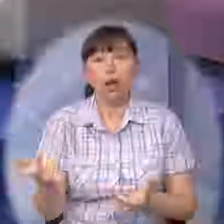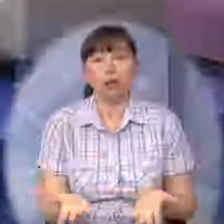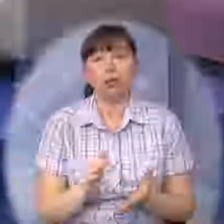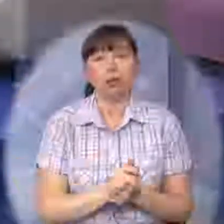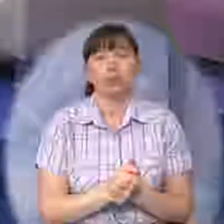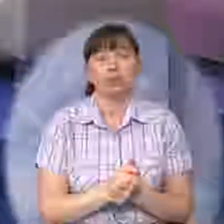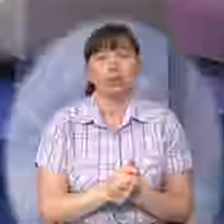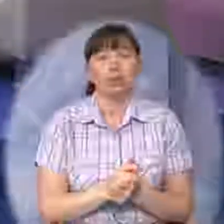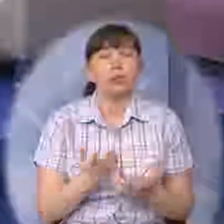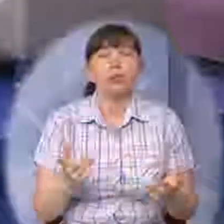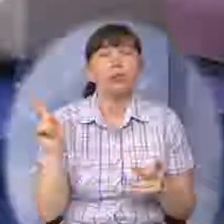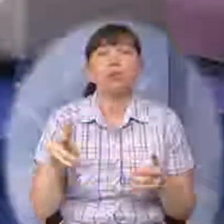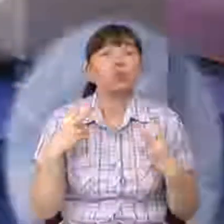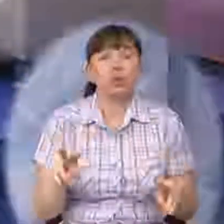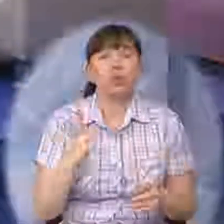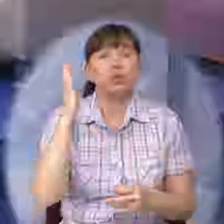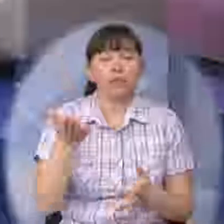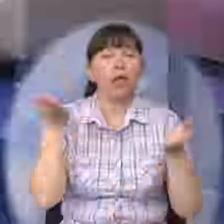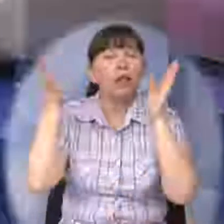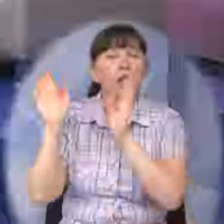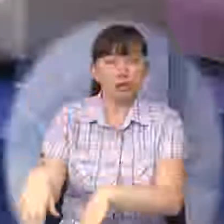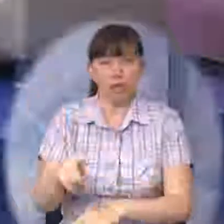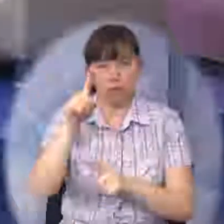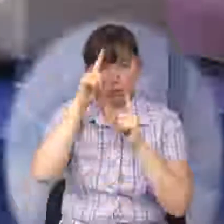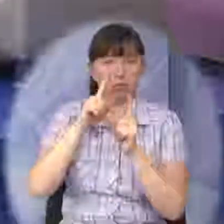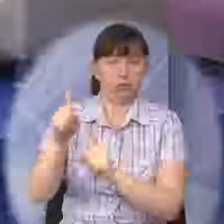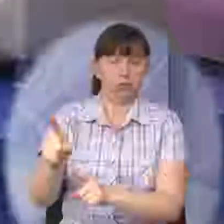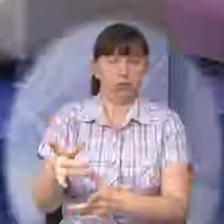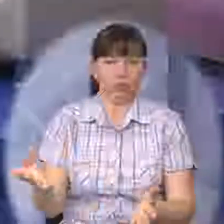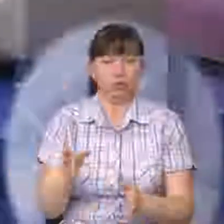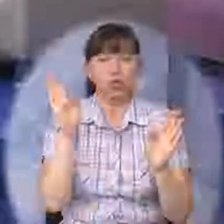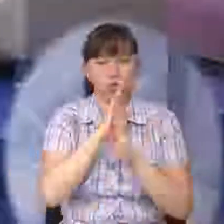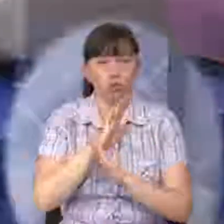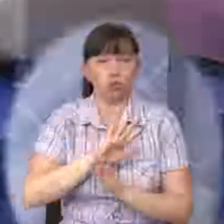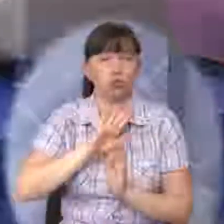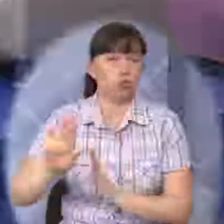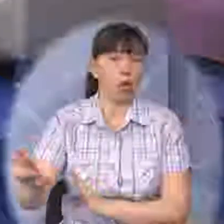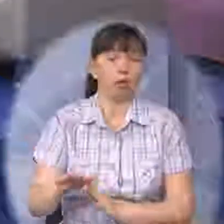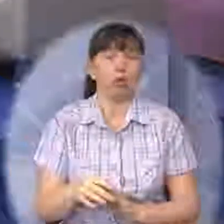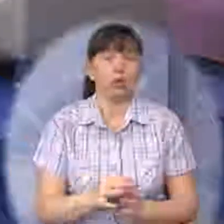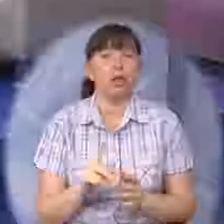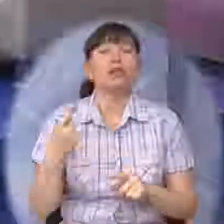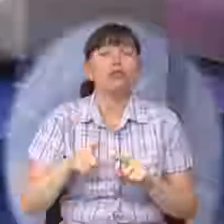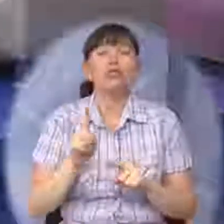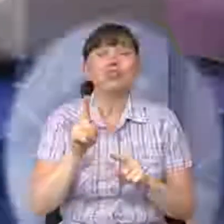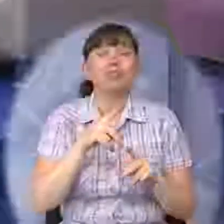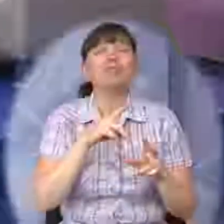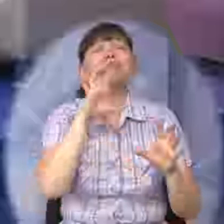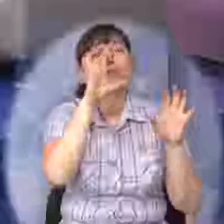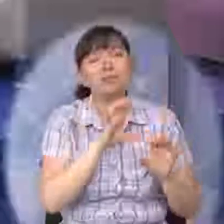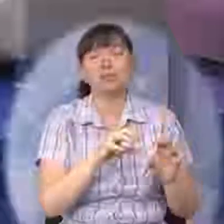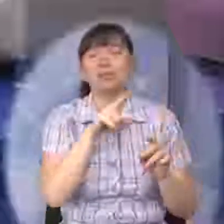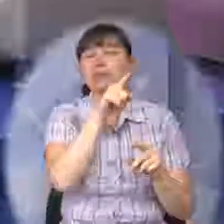și ei nu trebuie să fie lăsați în voia sorții. Despre asta vorbesc. Că dincolo de ceea ce numim